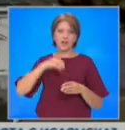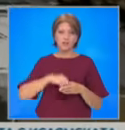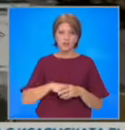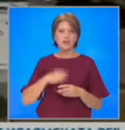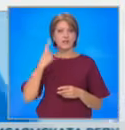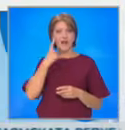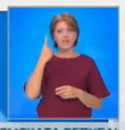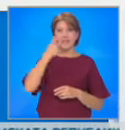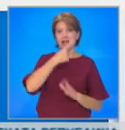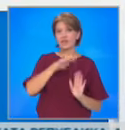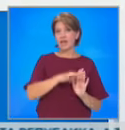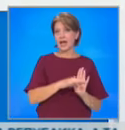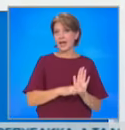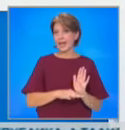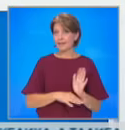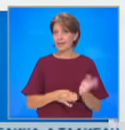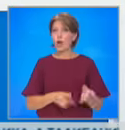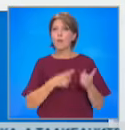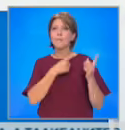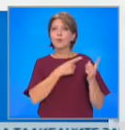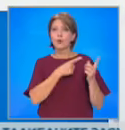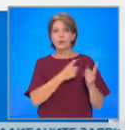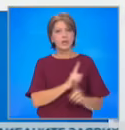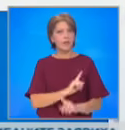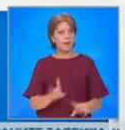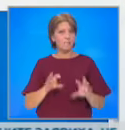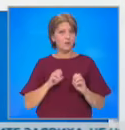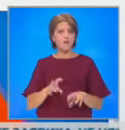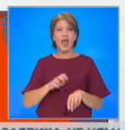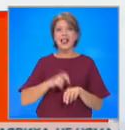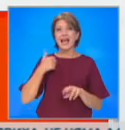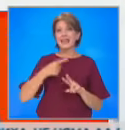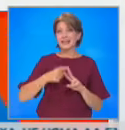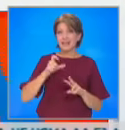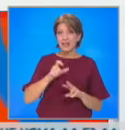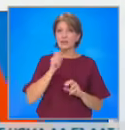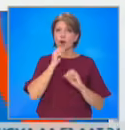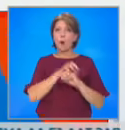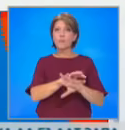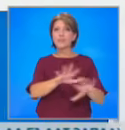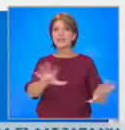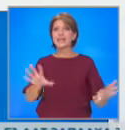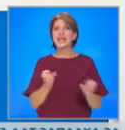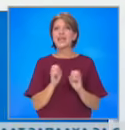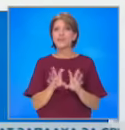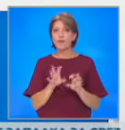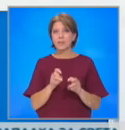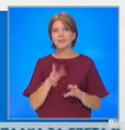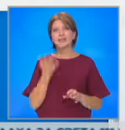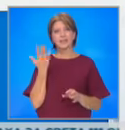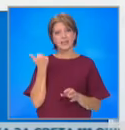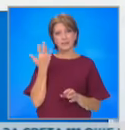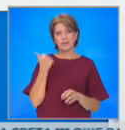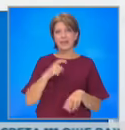седмица. И още от парламента прокуратурата не е позволила на ДАНС да оповести информация, свързана с бившия депутат Делян Пеевски